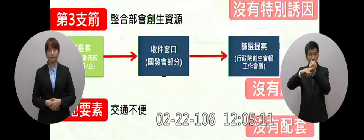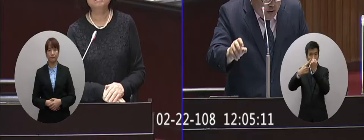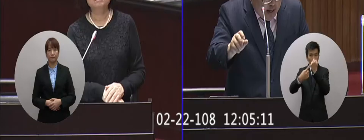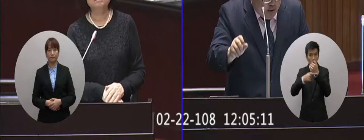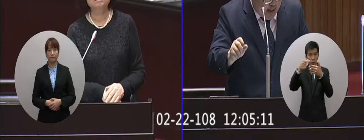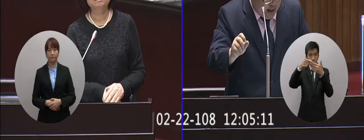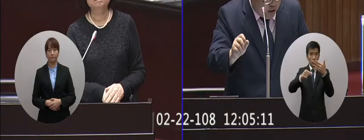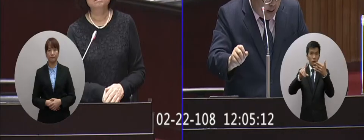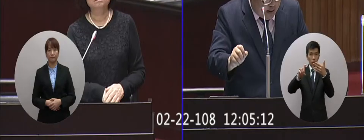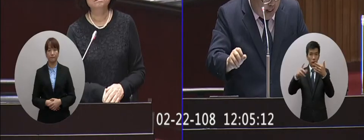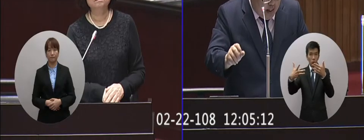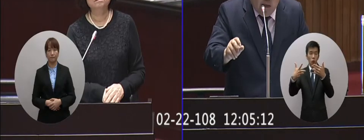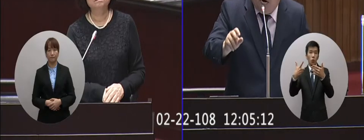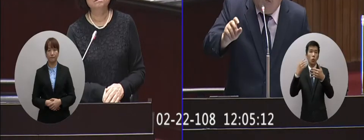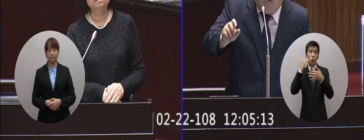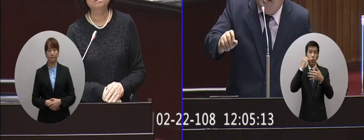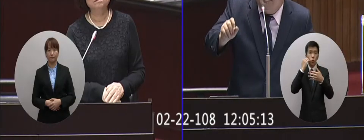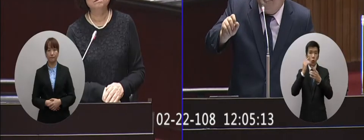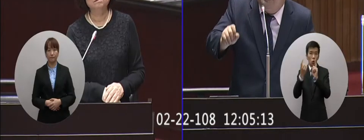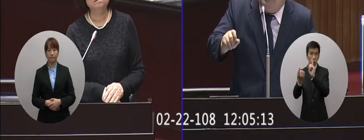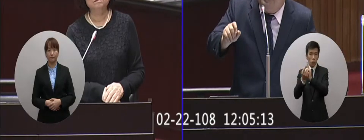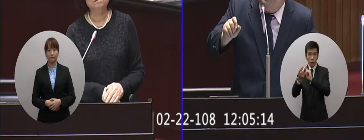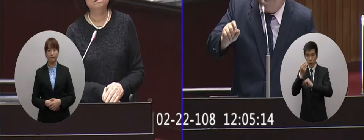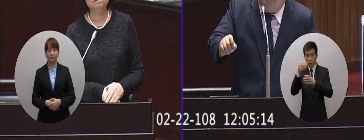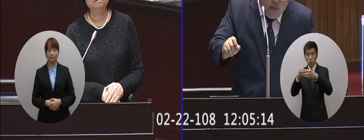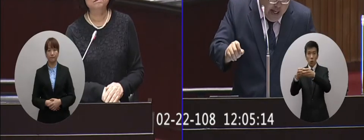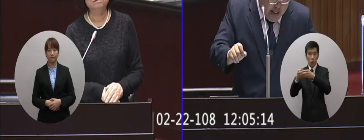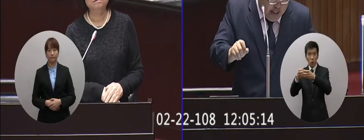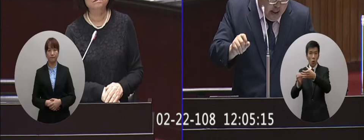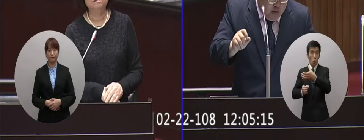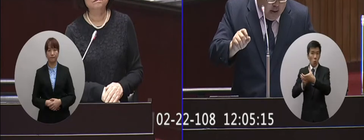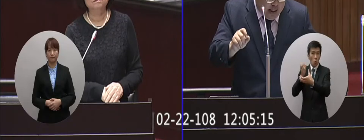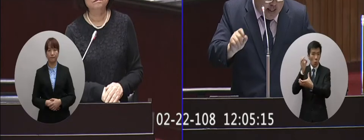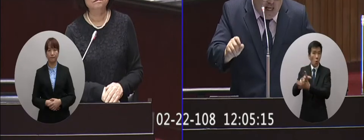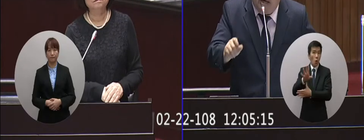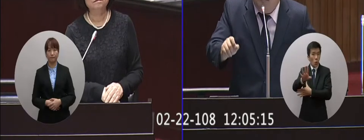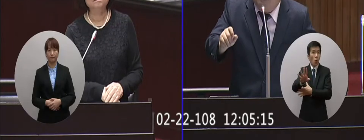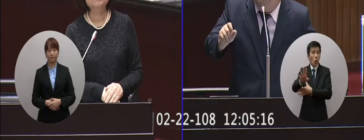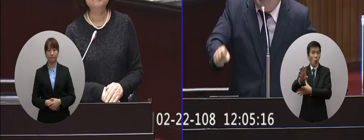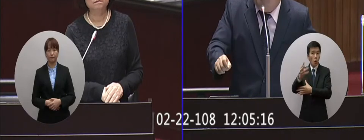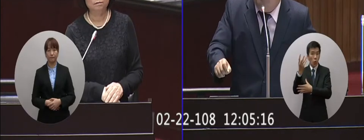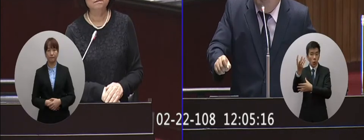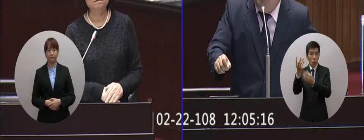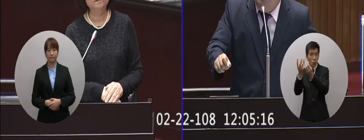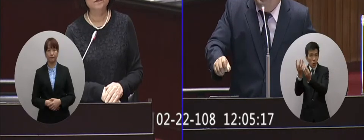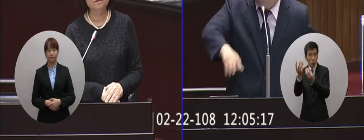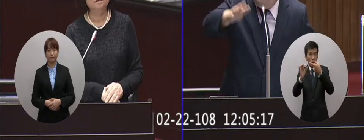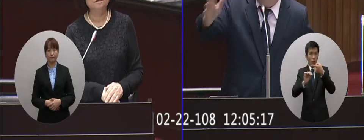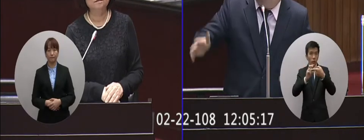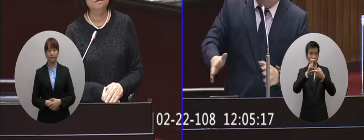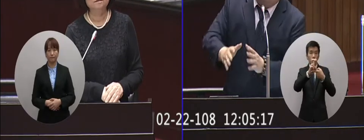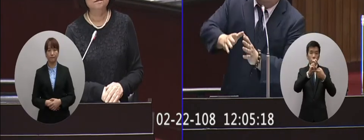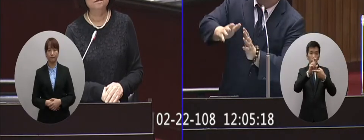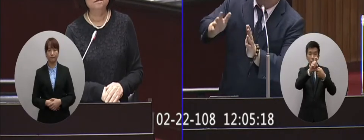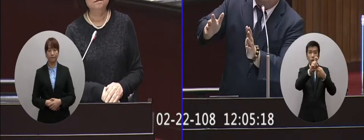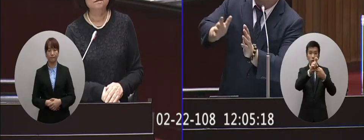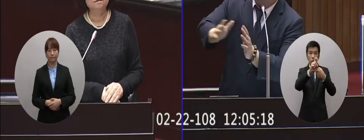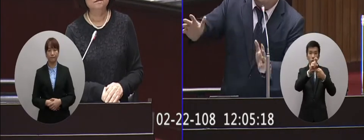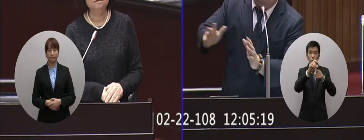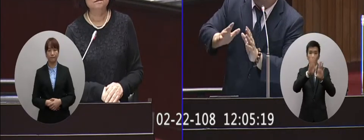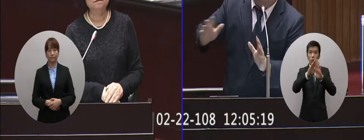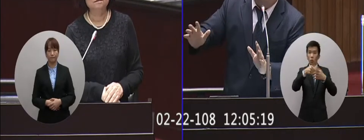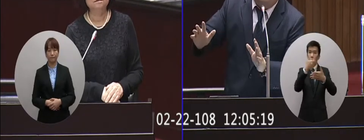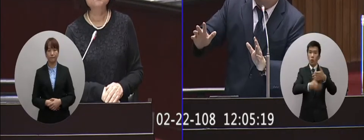特定机关团体的捐赠，有10%可以列为你的当年度的费用。那这个话，它就是